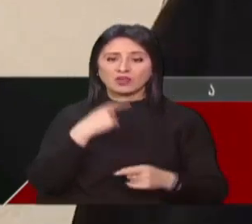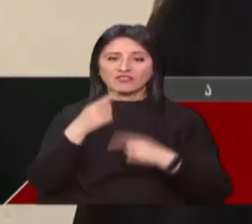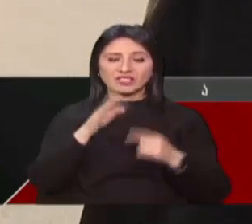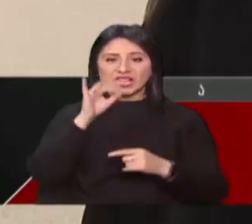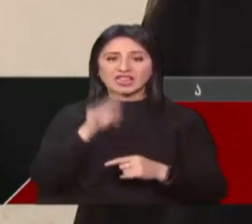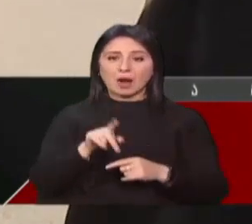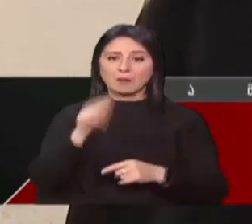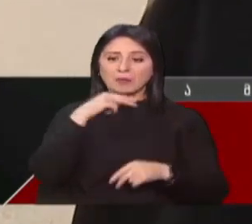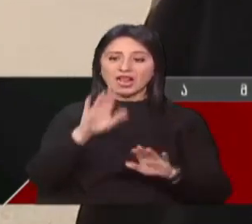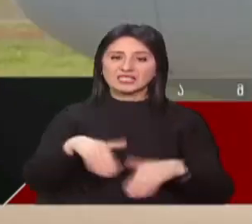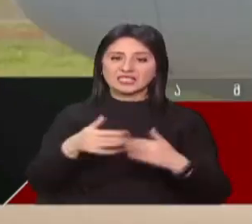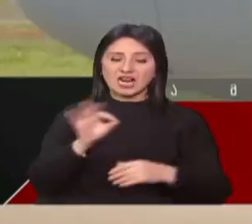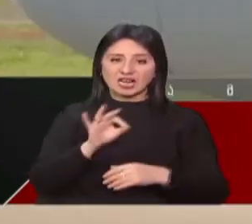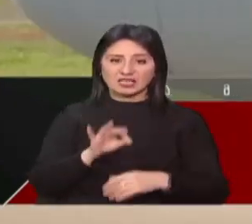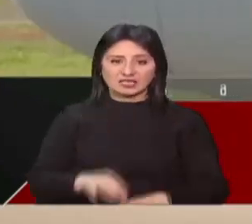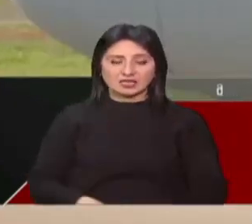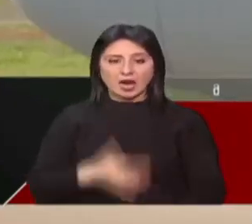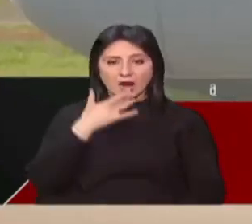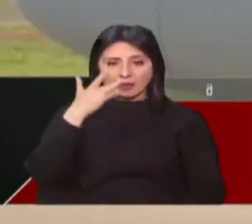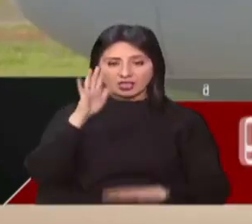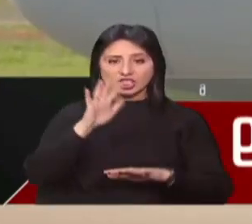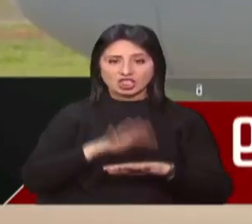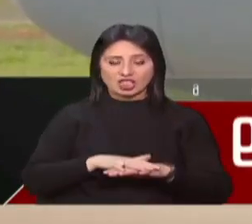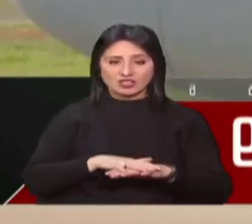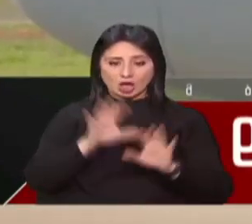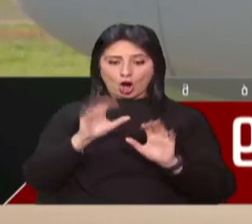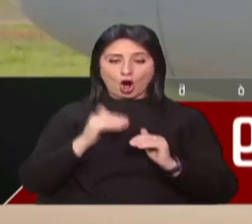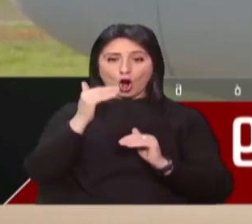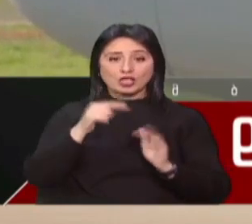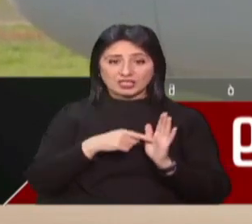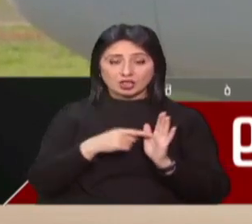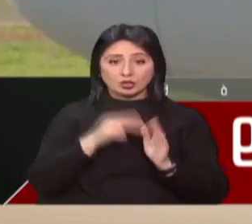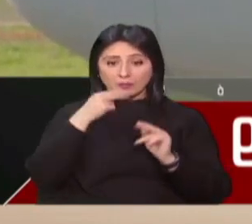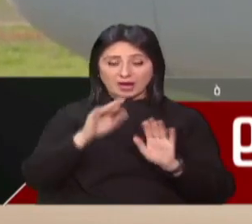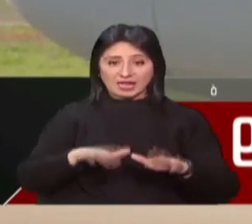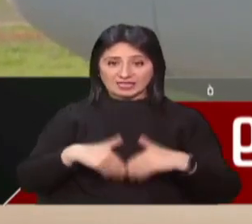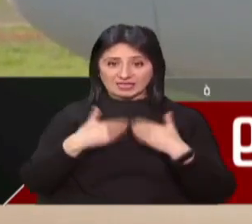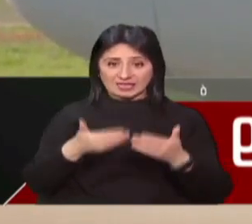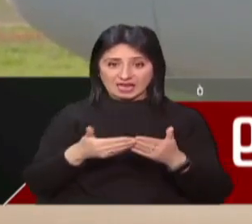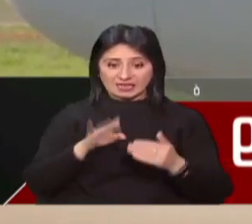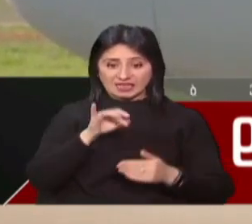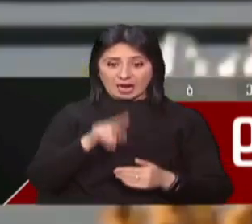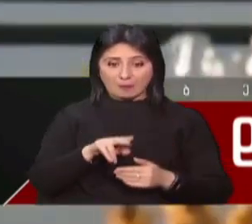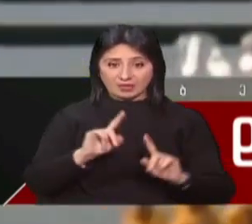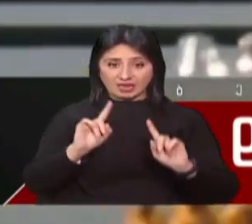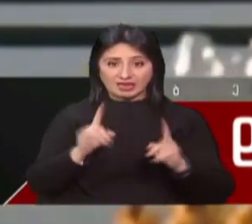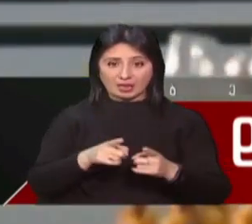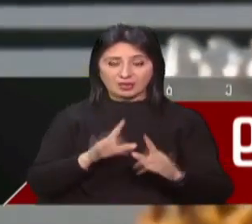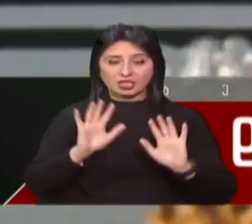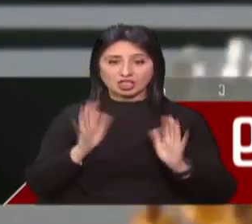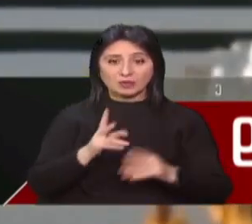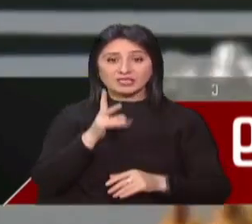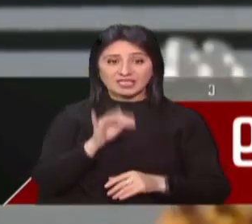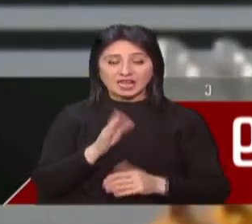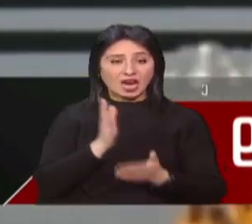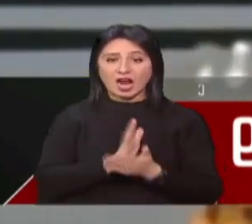ვისაუბრო ტრამპისთვის ბრალის წარდგენაზე. ამერიკის შეერთებული შტატების კონსტიტუციის მიხედვით, ბრალის წარდგენისა და ტრამპის დაპატიმრების შემთხვევაშიც